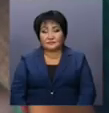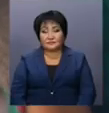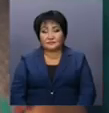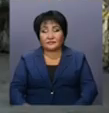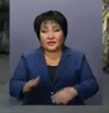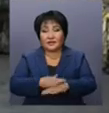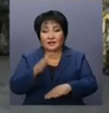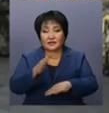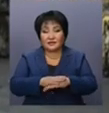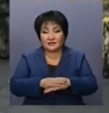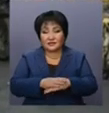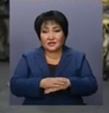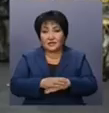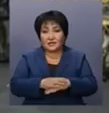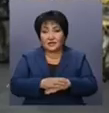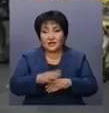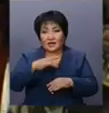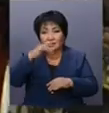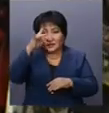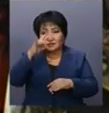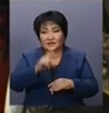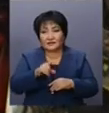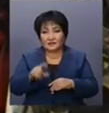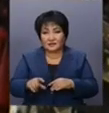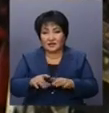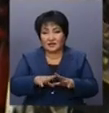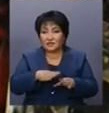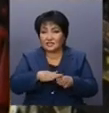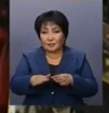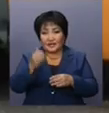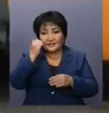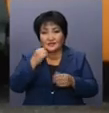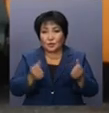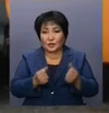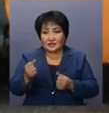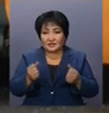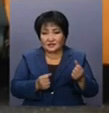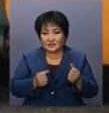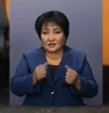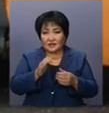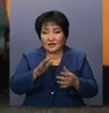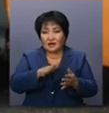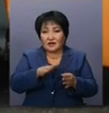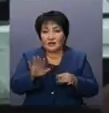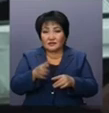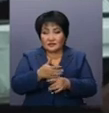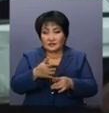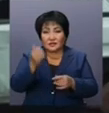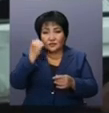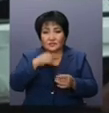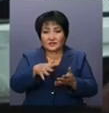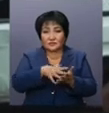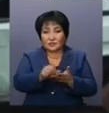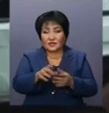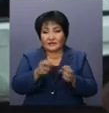Қайырлы кеш, сая, қазақстандықтар жаппай ескі көліктерінен арылып жатыр. Оған арнайы утилизациялау бағдарламасы септігін